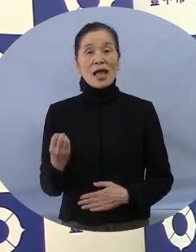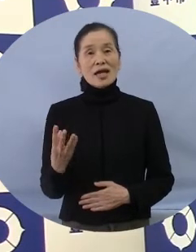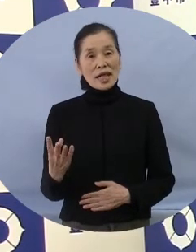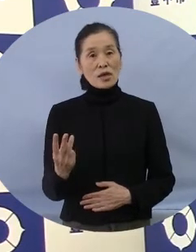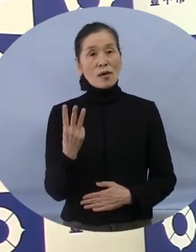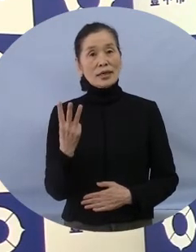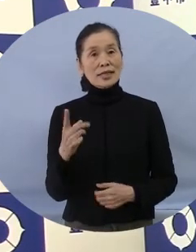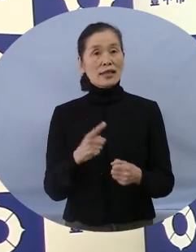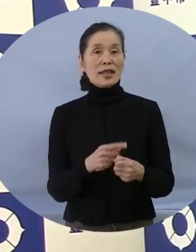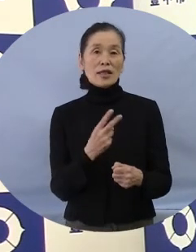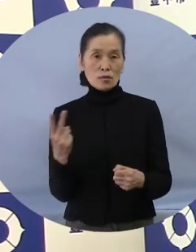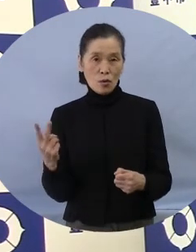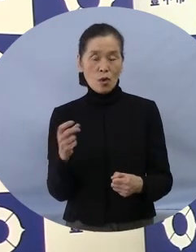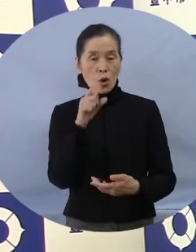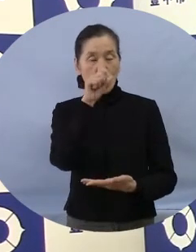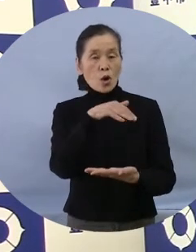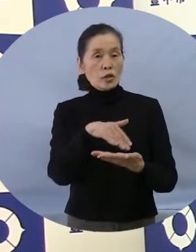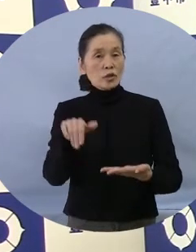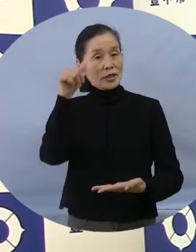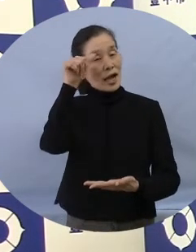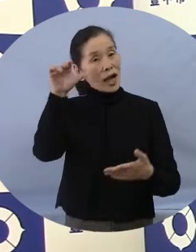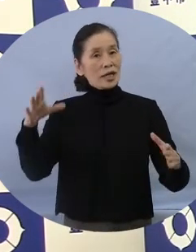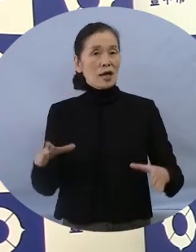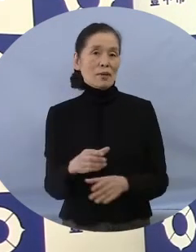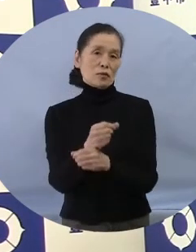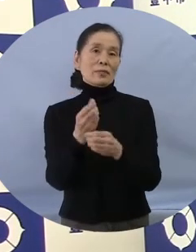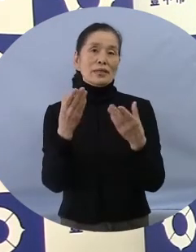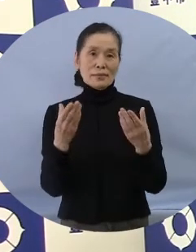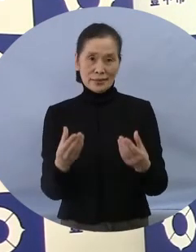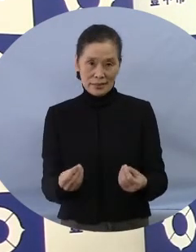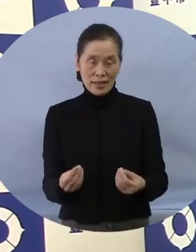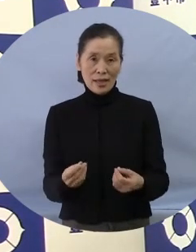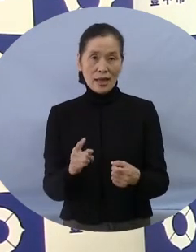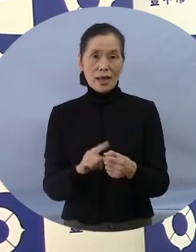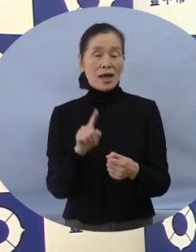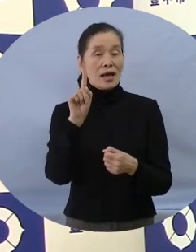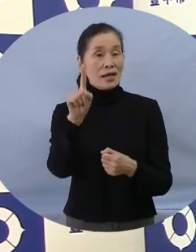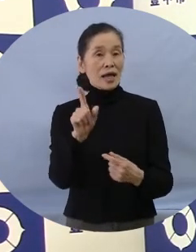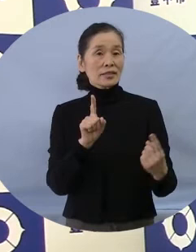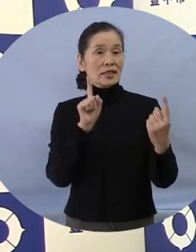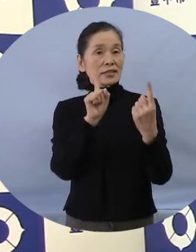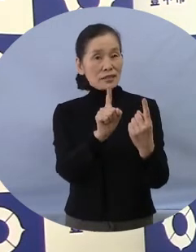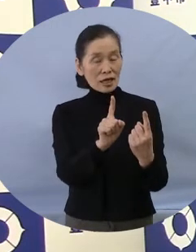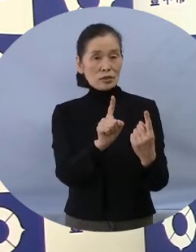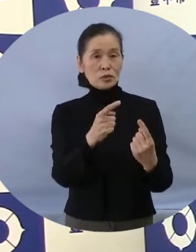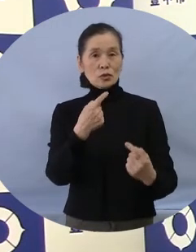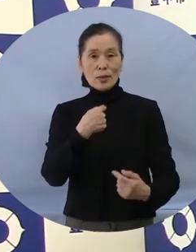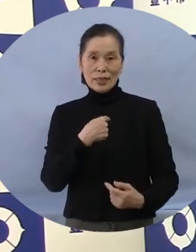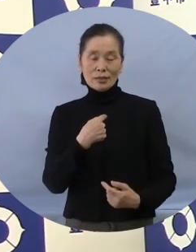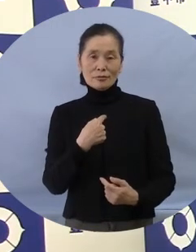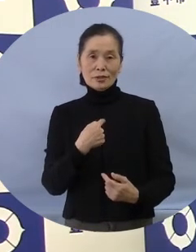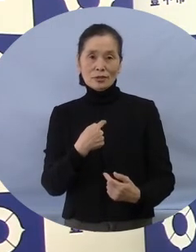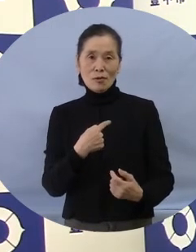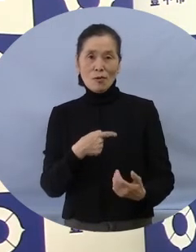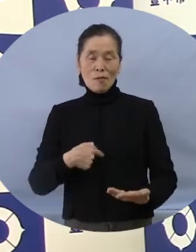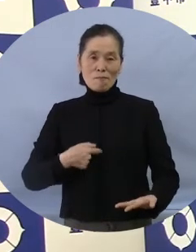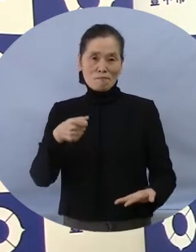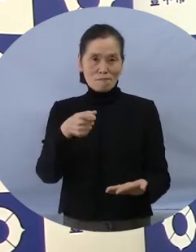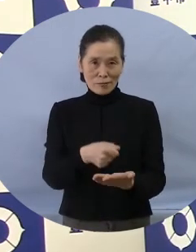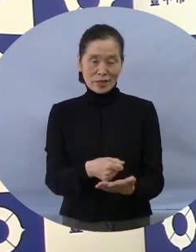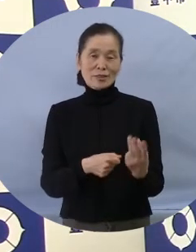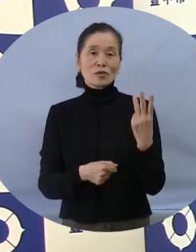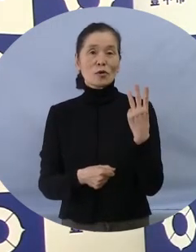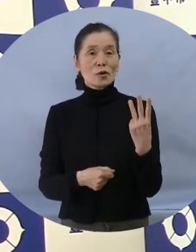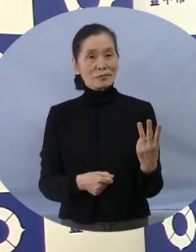令和3年度の予算案がまとまりましたので、来年度へ向けた私の思いを3